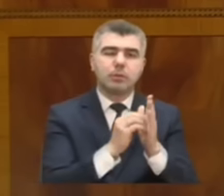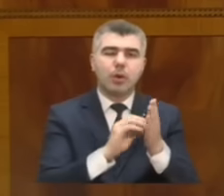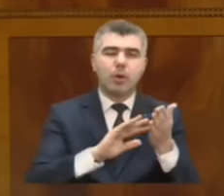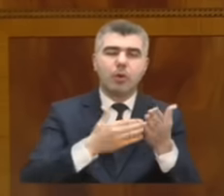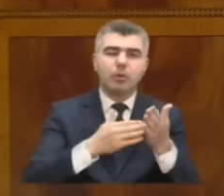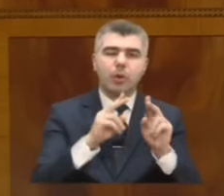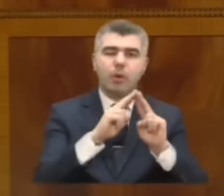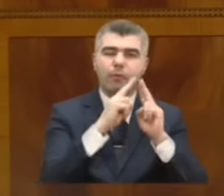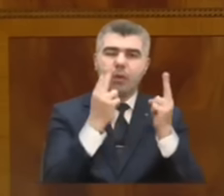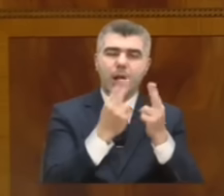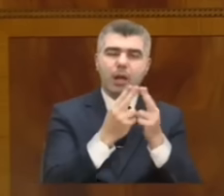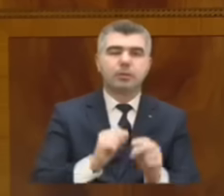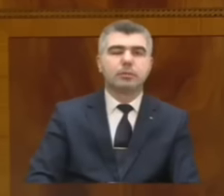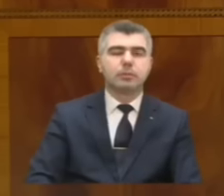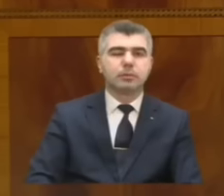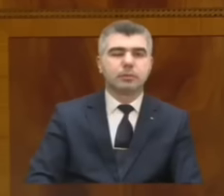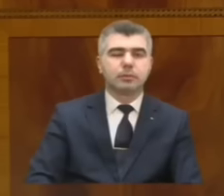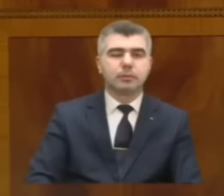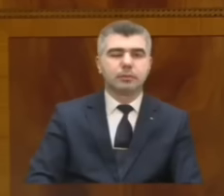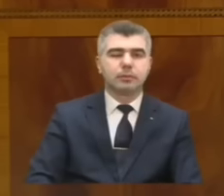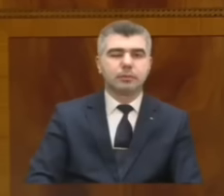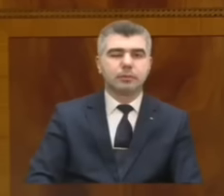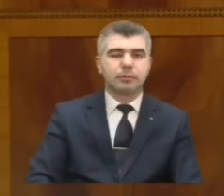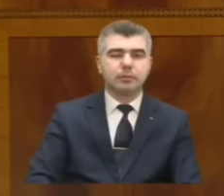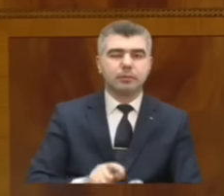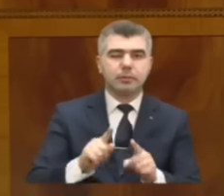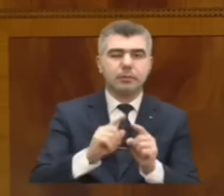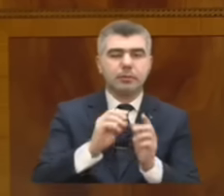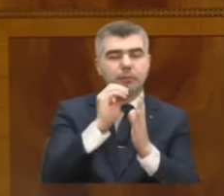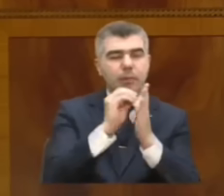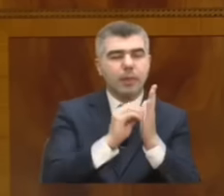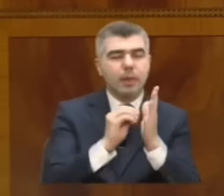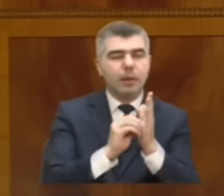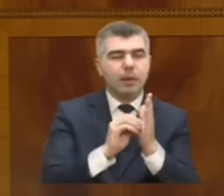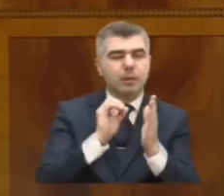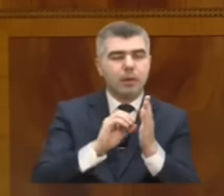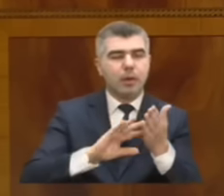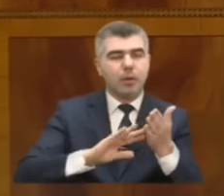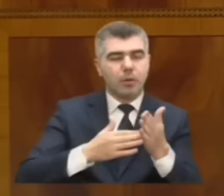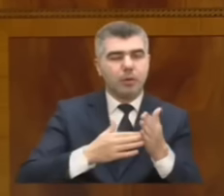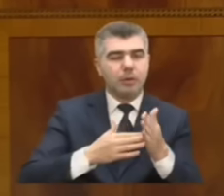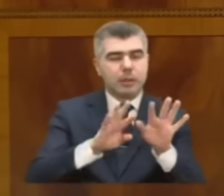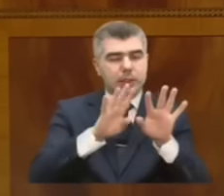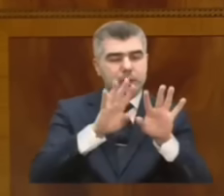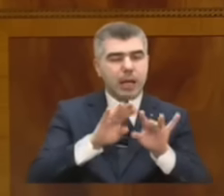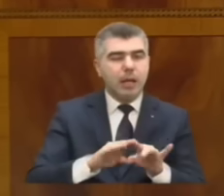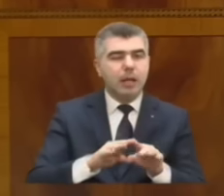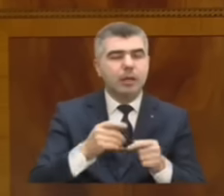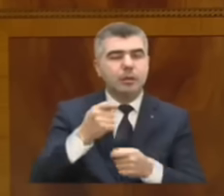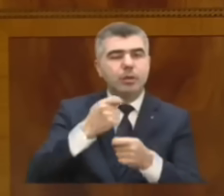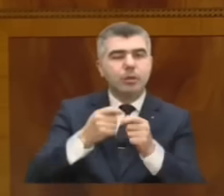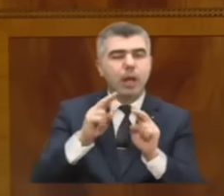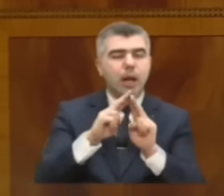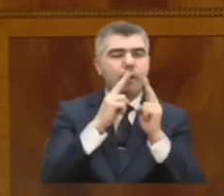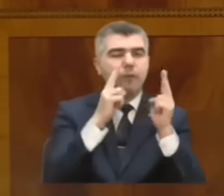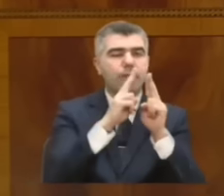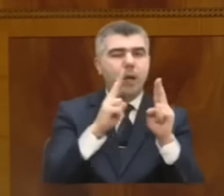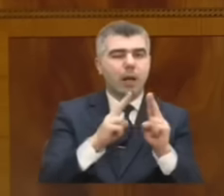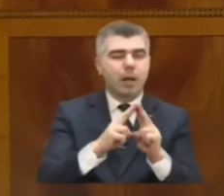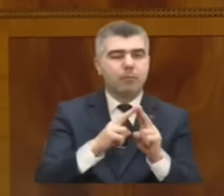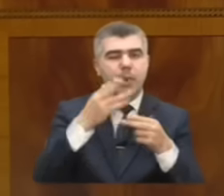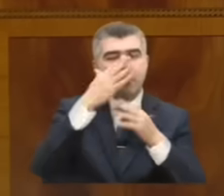لكن من غير المحمود أن نجد على الموقع الإلكتروني للمؤسسة التقرير السنوي للتجارة الخارجية للمغرب